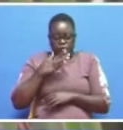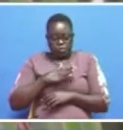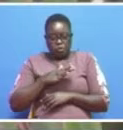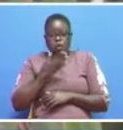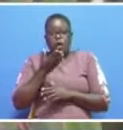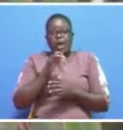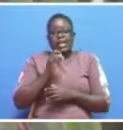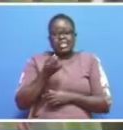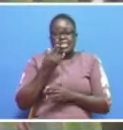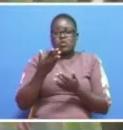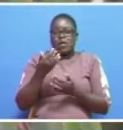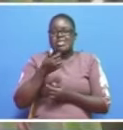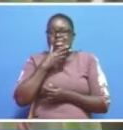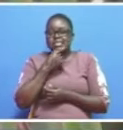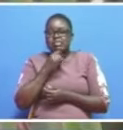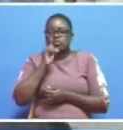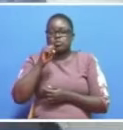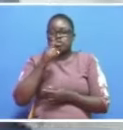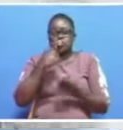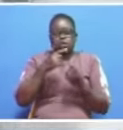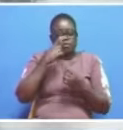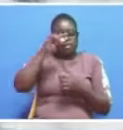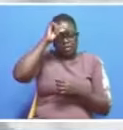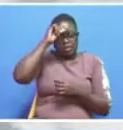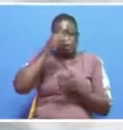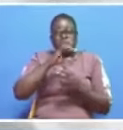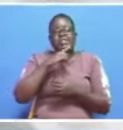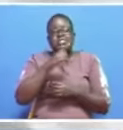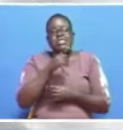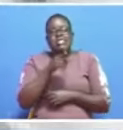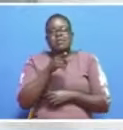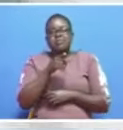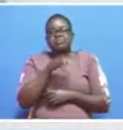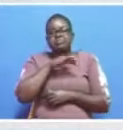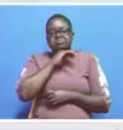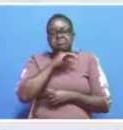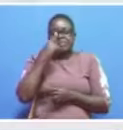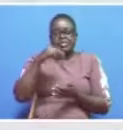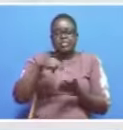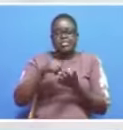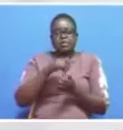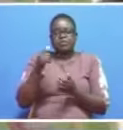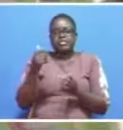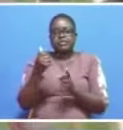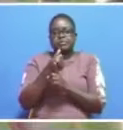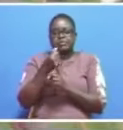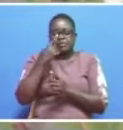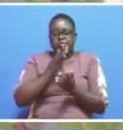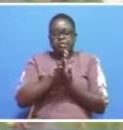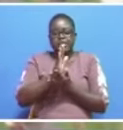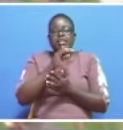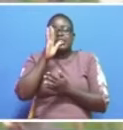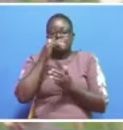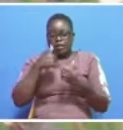ini sivala uindeza ukwati ya niya silikali. No? Mule na weta mungamu wa Raila, ndhino wa kukutia akisia NND. Uyo